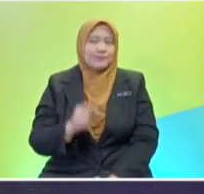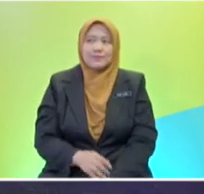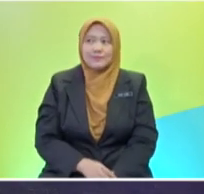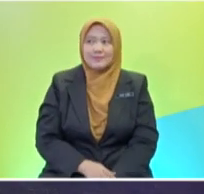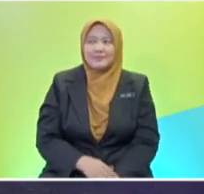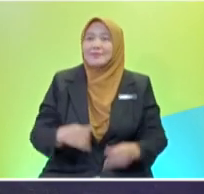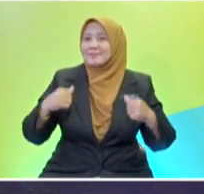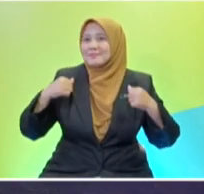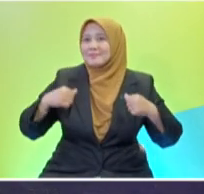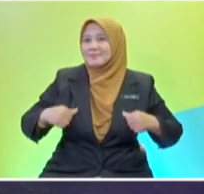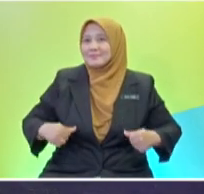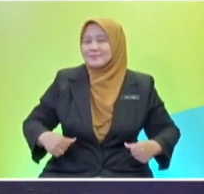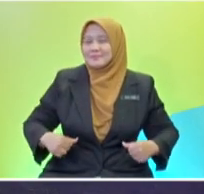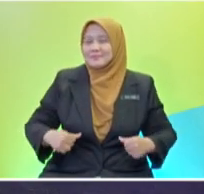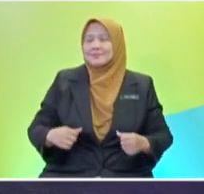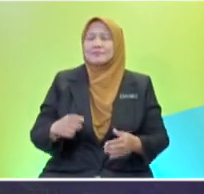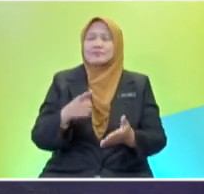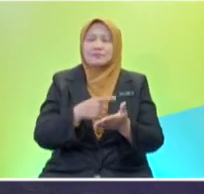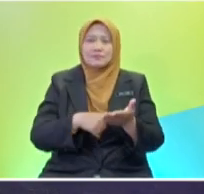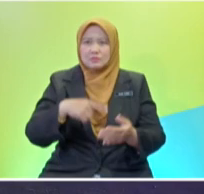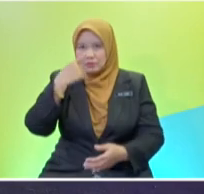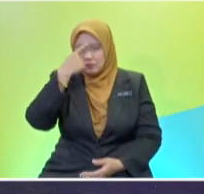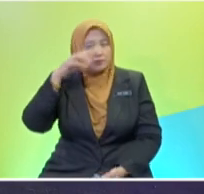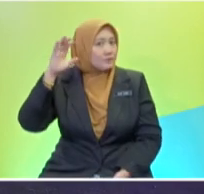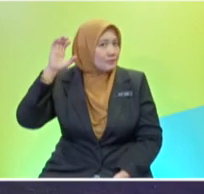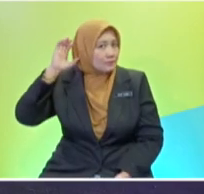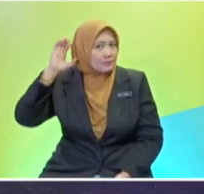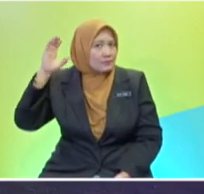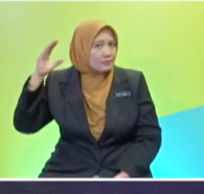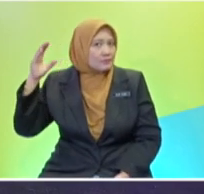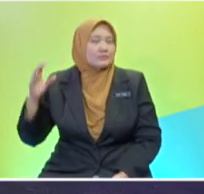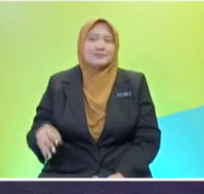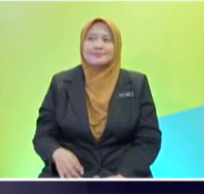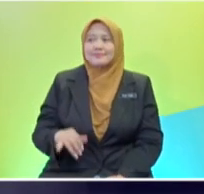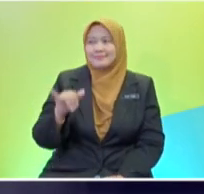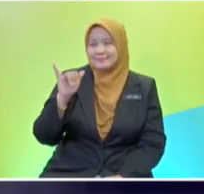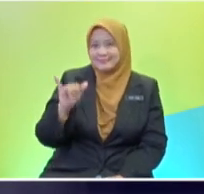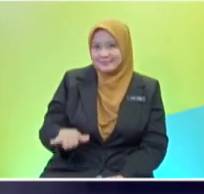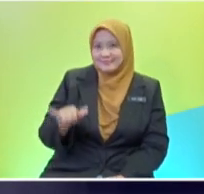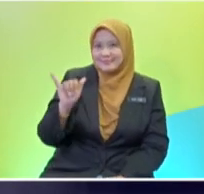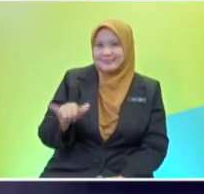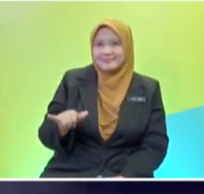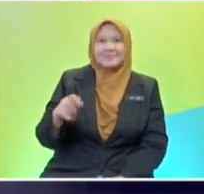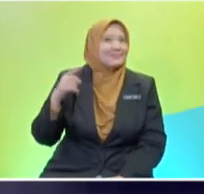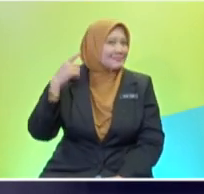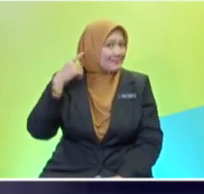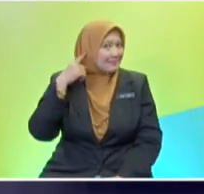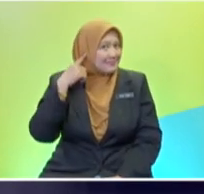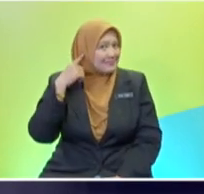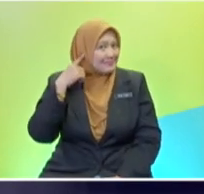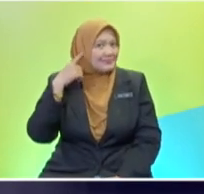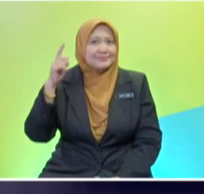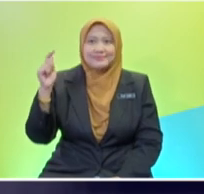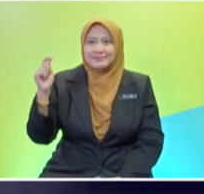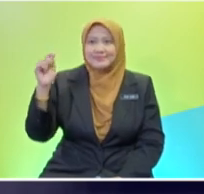untuk mendengar kita pelukan telinga telinga jadi kita ada berapa telinga